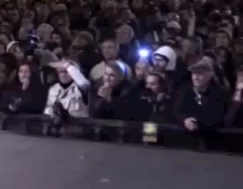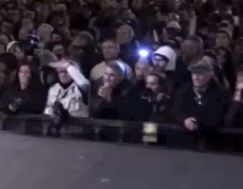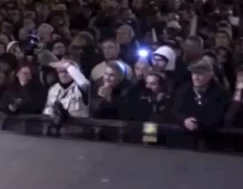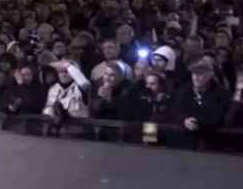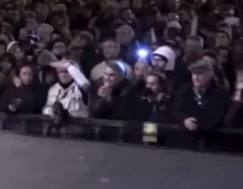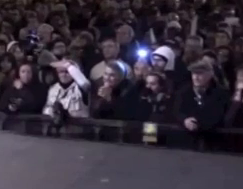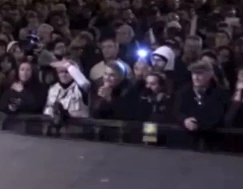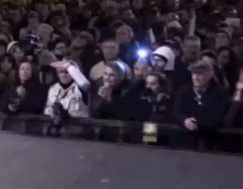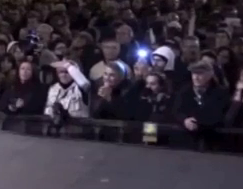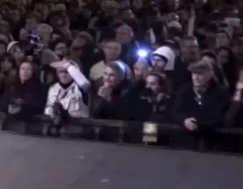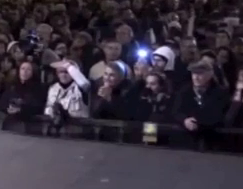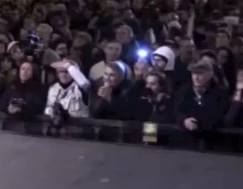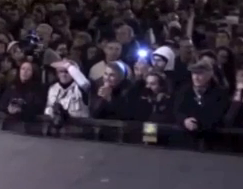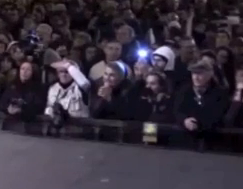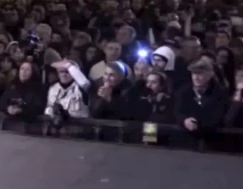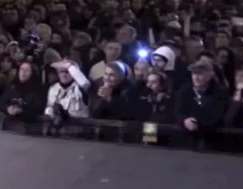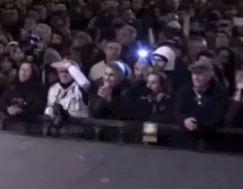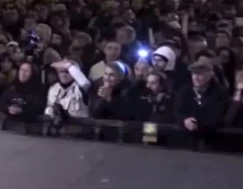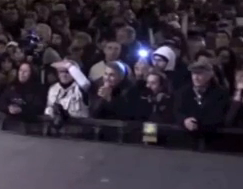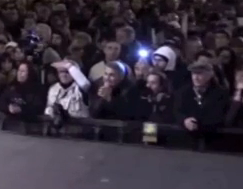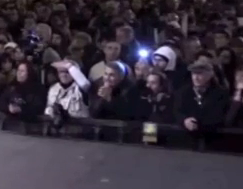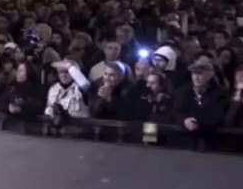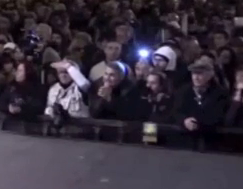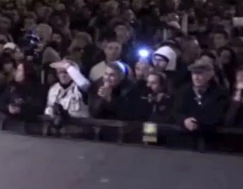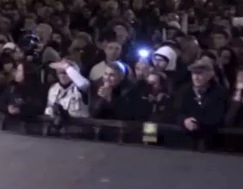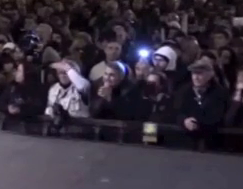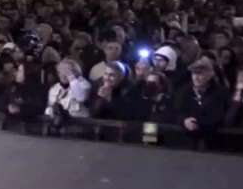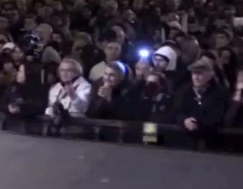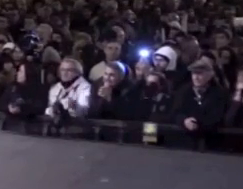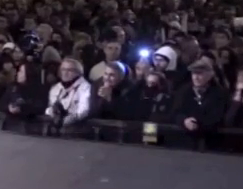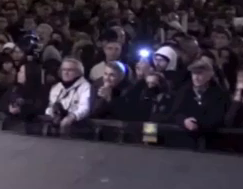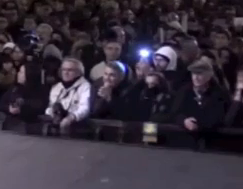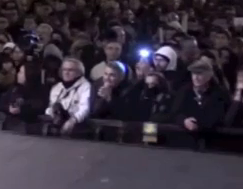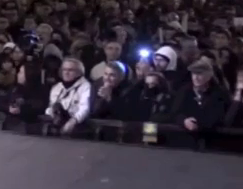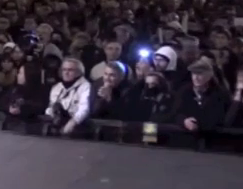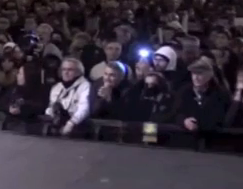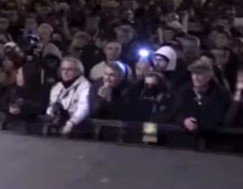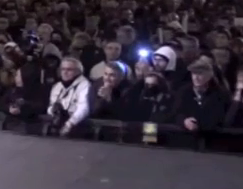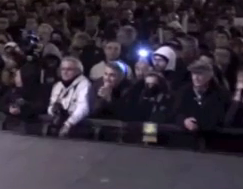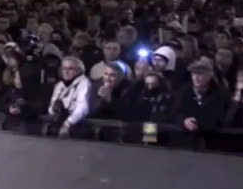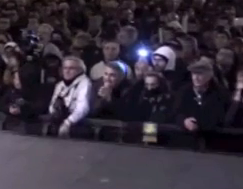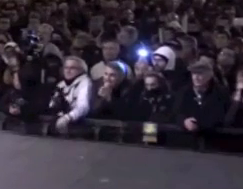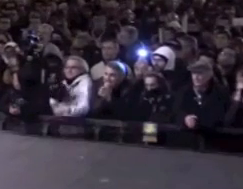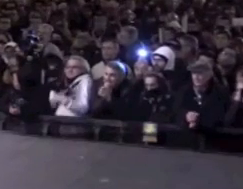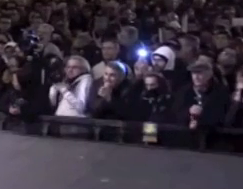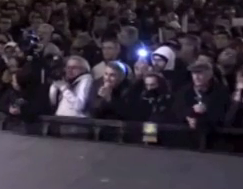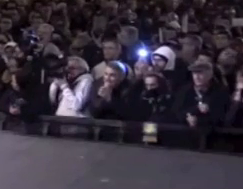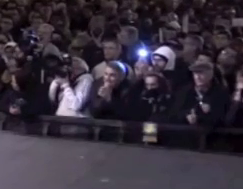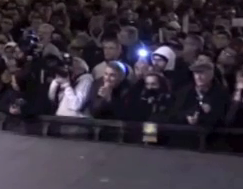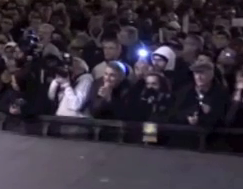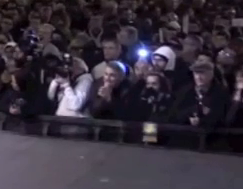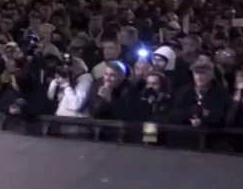un momento molto speciale in cui questo paese stava cambiando grazie al fatto che c'era